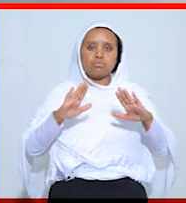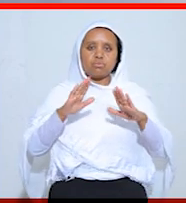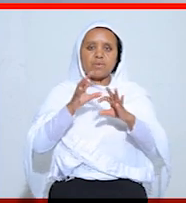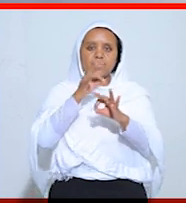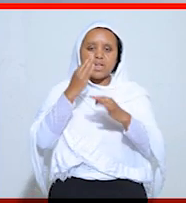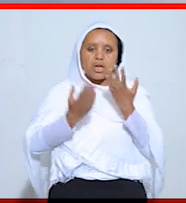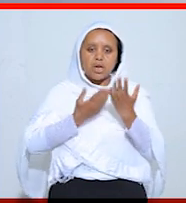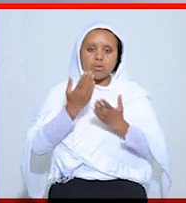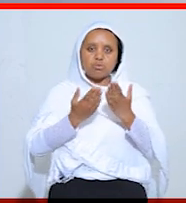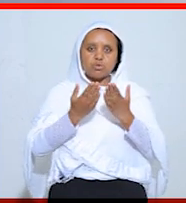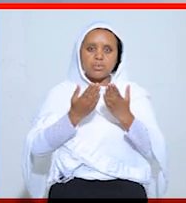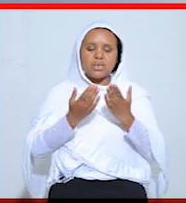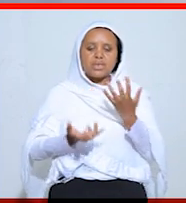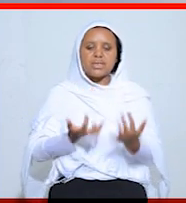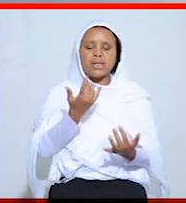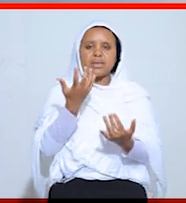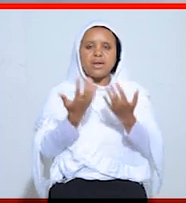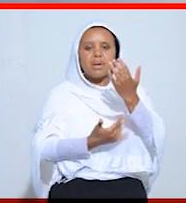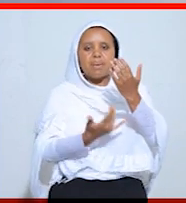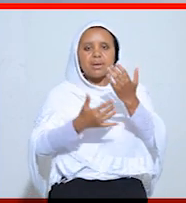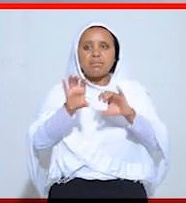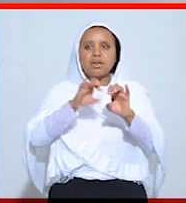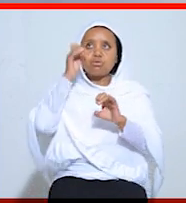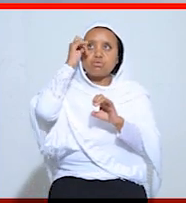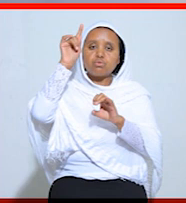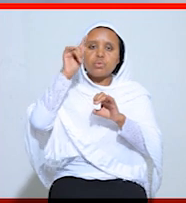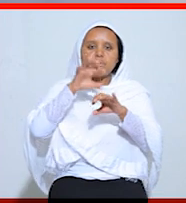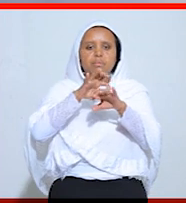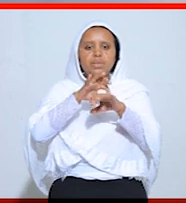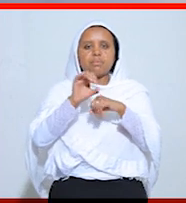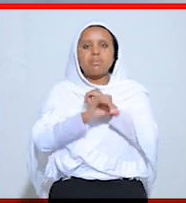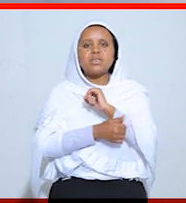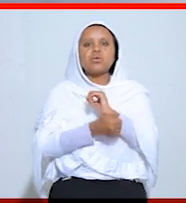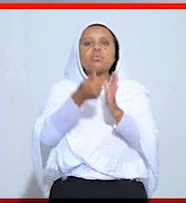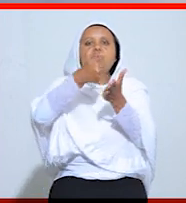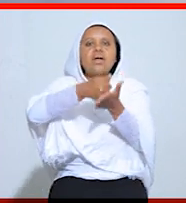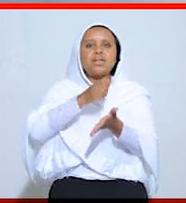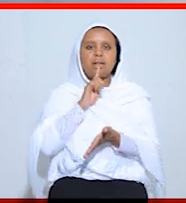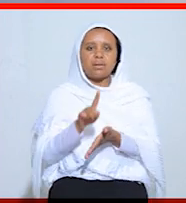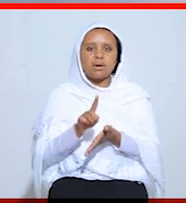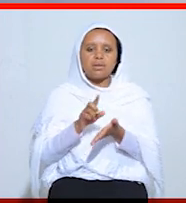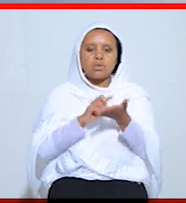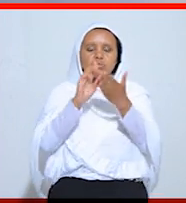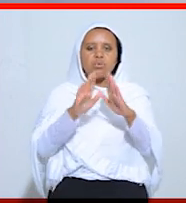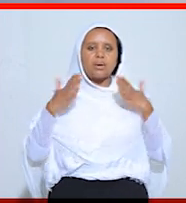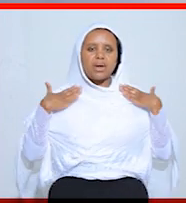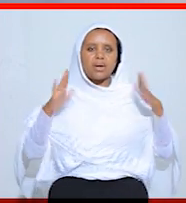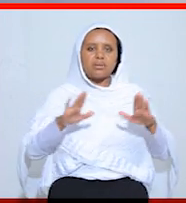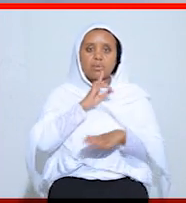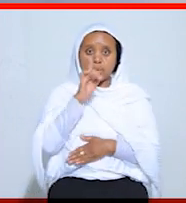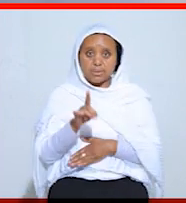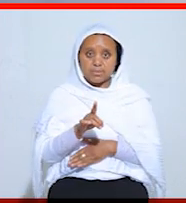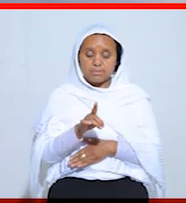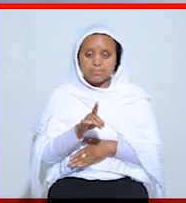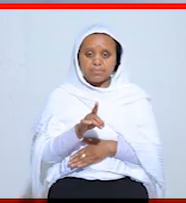መንፈስ አገልጋዮቹንም የእሳት ነበልባል የሚያደርግ እሱ ምድርን በመሰረቷ ላይ አጸናት ይላል። ቅዱሳን